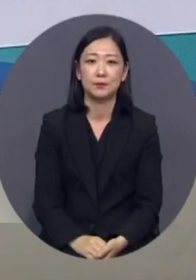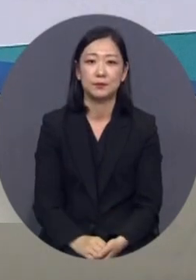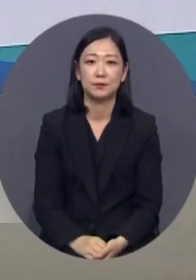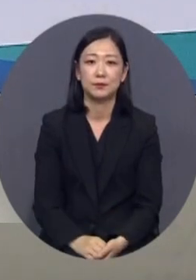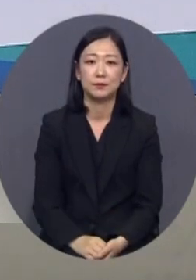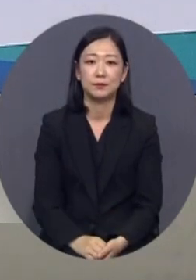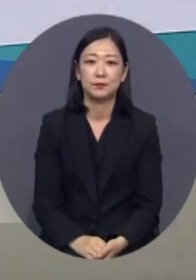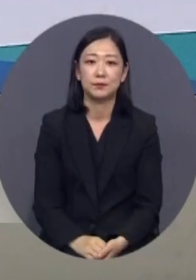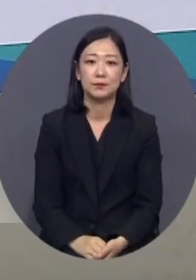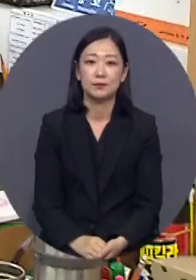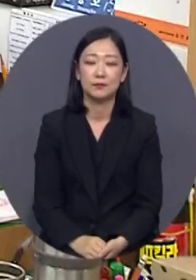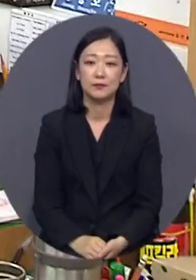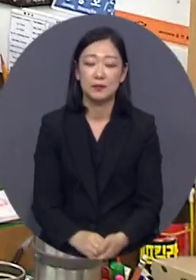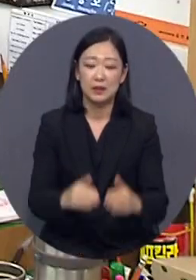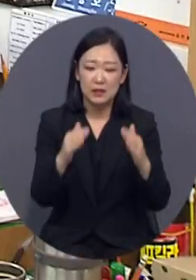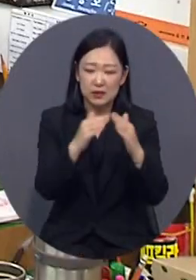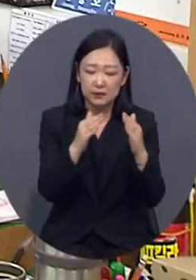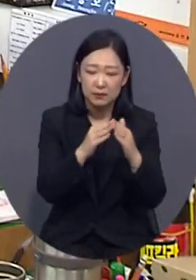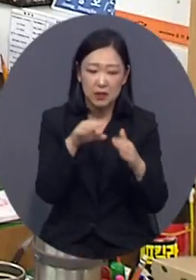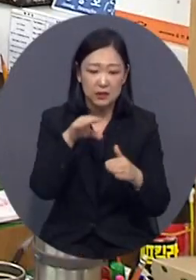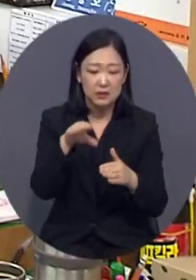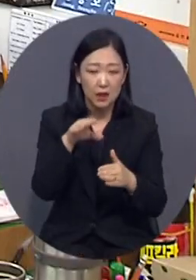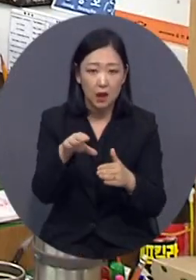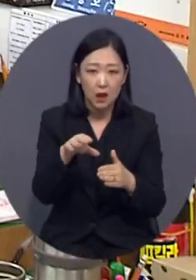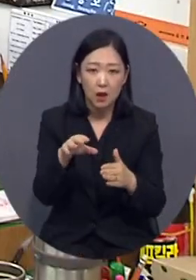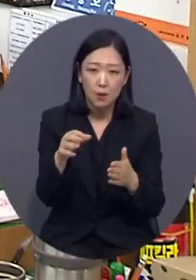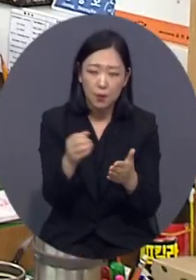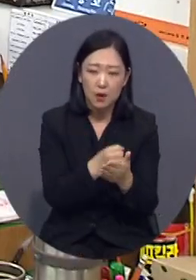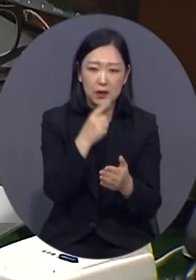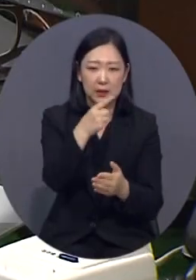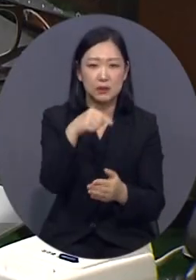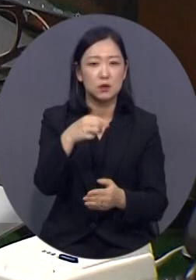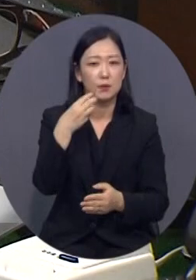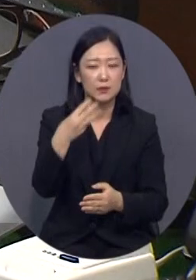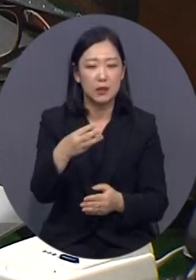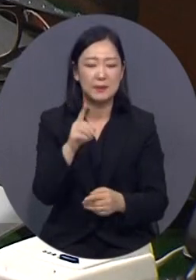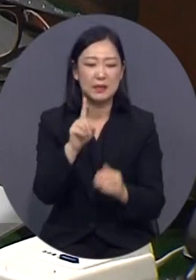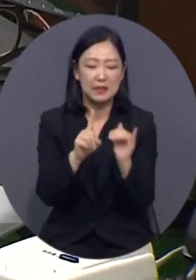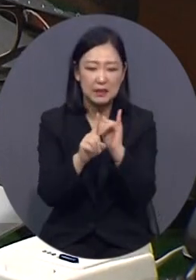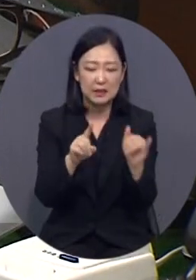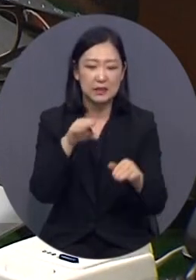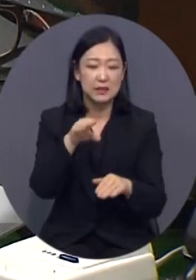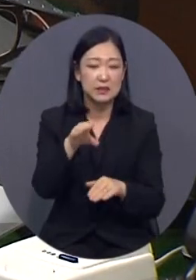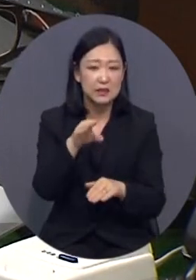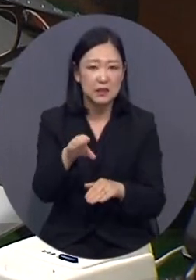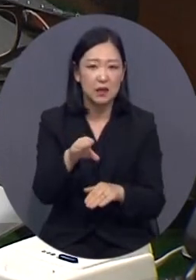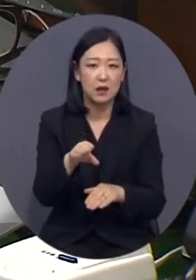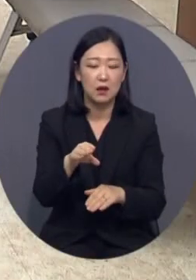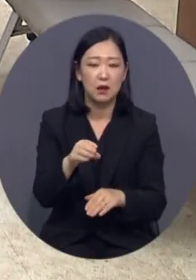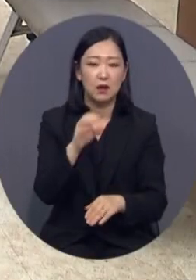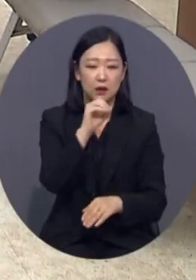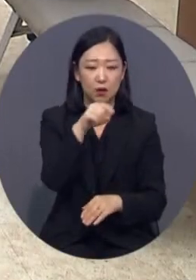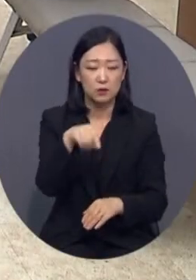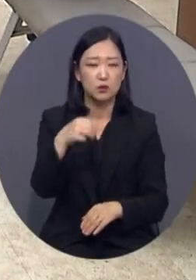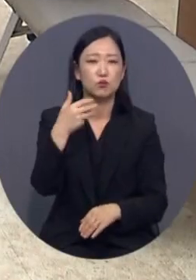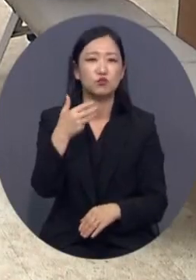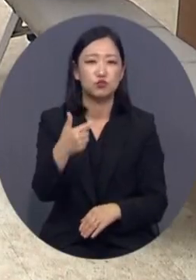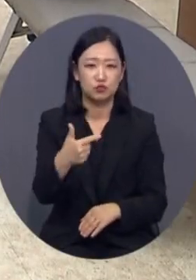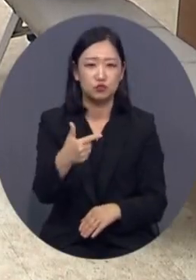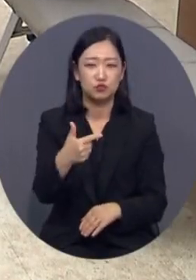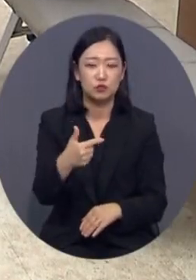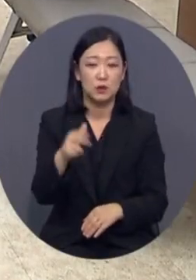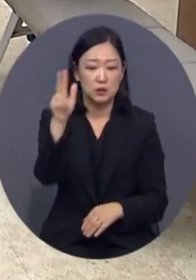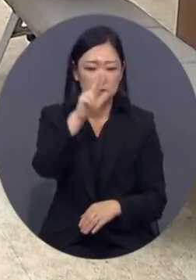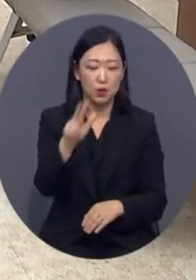파악됐습니다 가구당 차량 보유 대수는 1.3대 1인당 차량 보유 대수는 0.6대로